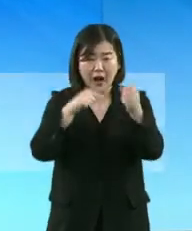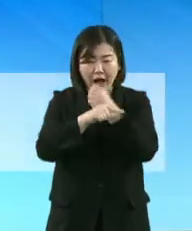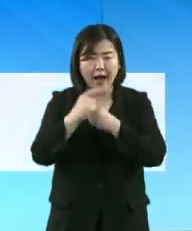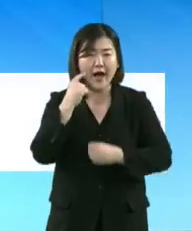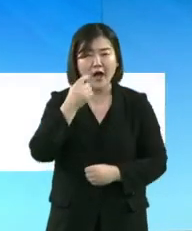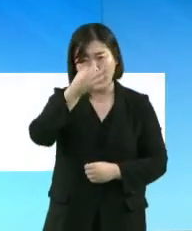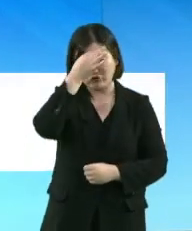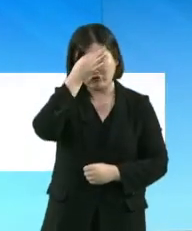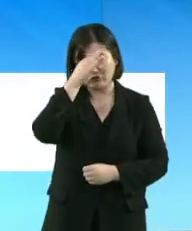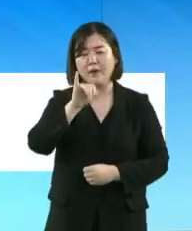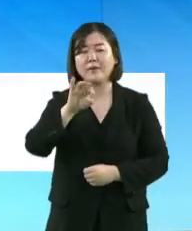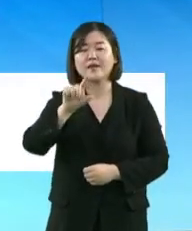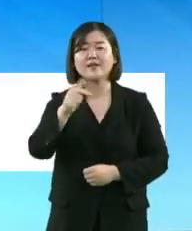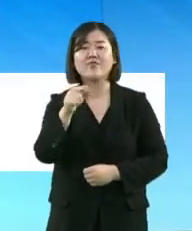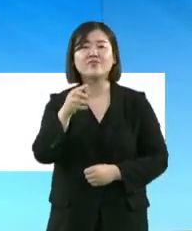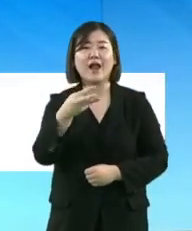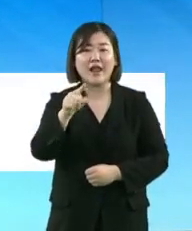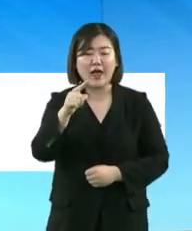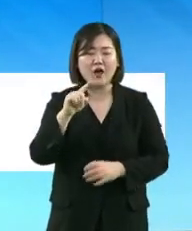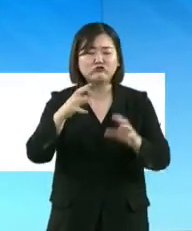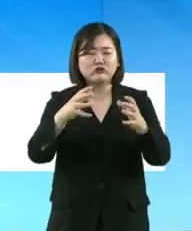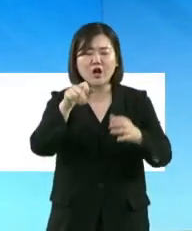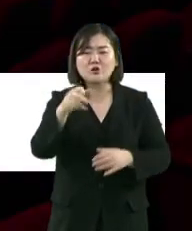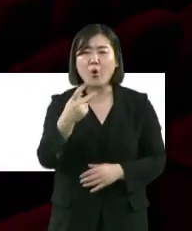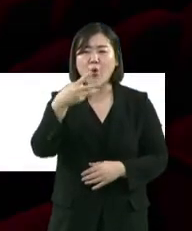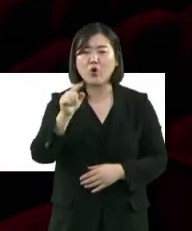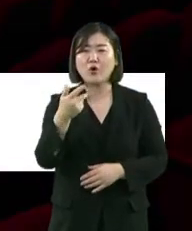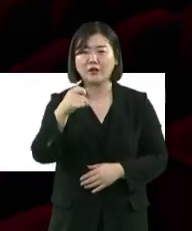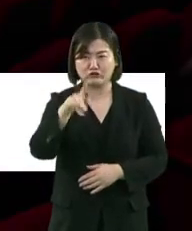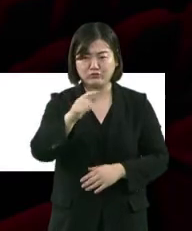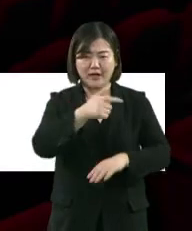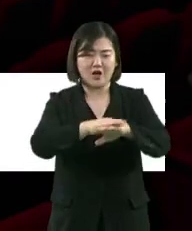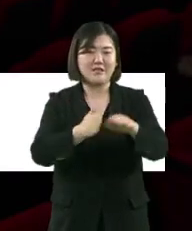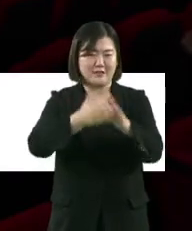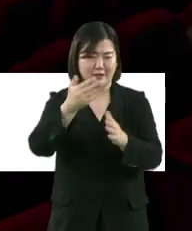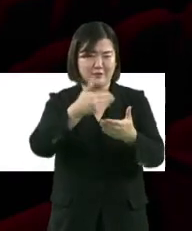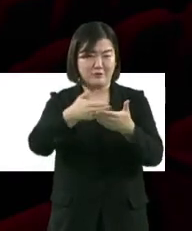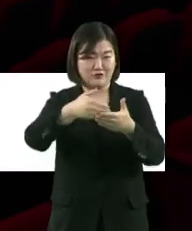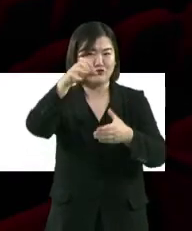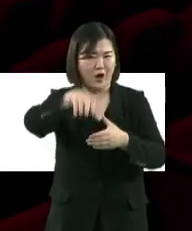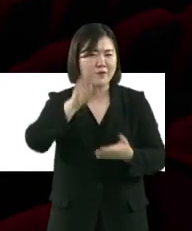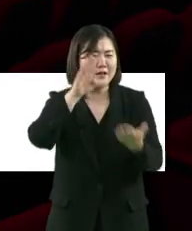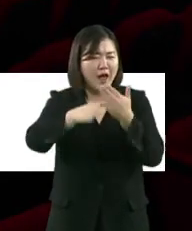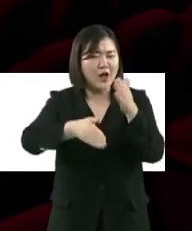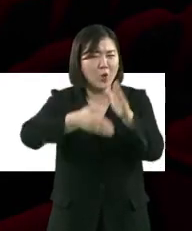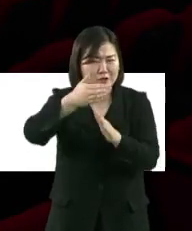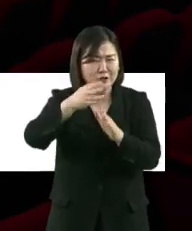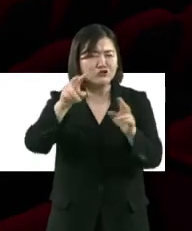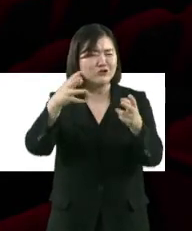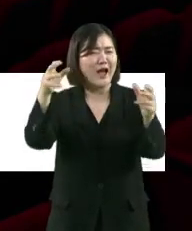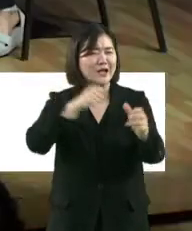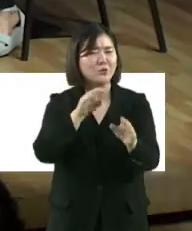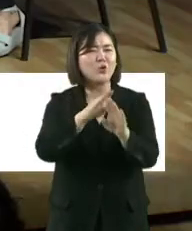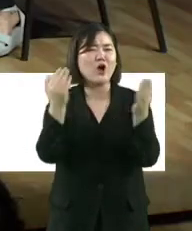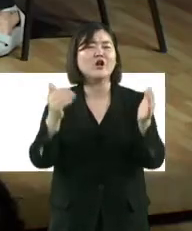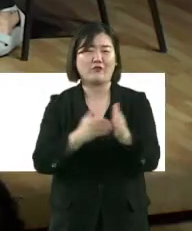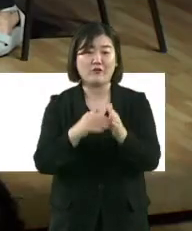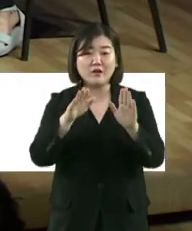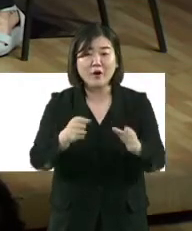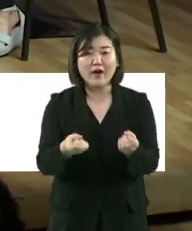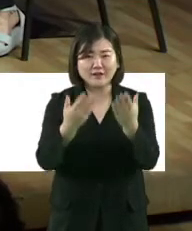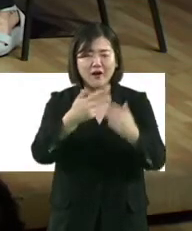대전과학예술 비엔날레 2022와 연계한 국제 콜로키움이 대전 시립미술관에서 미래도시를 주제로 열렸습니다.